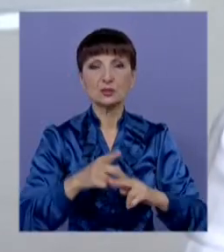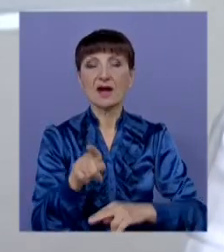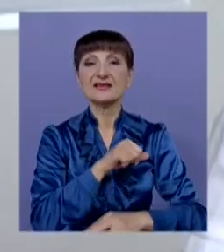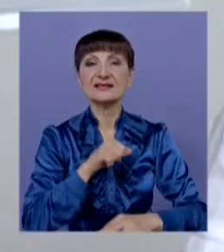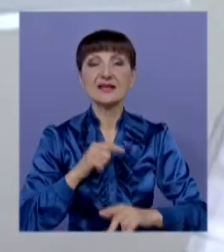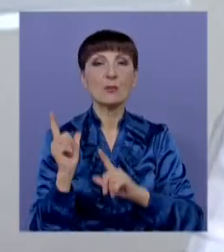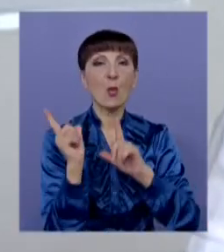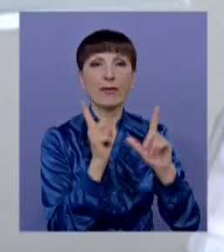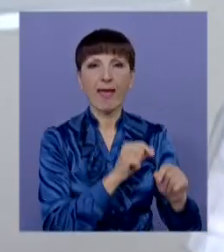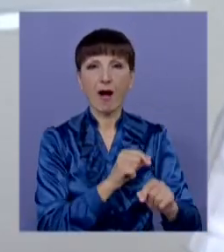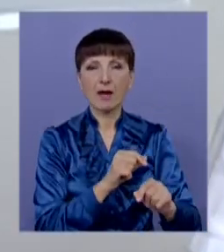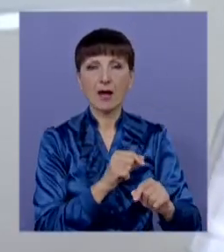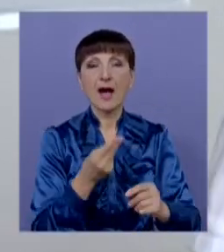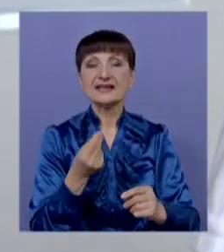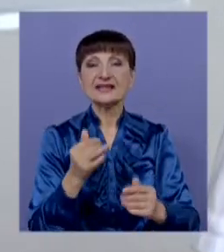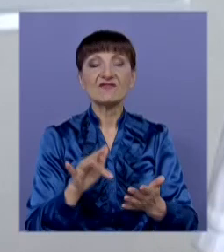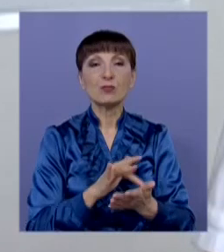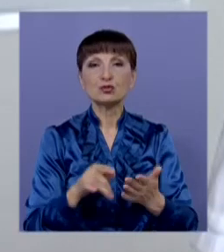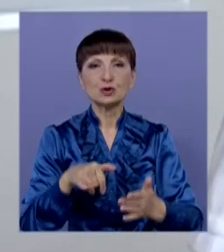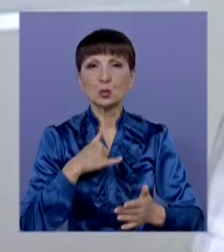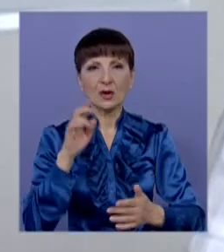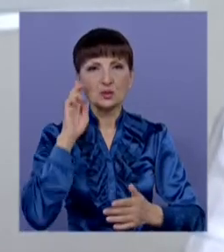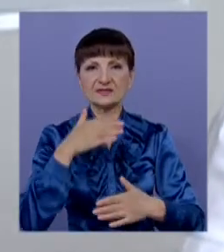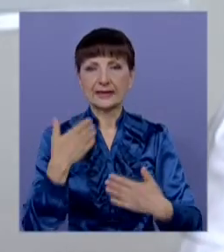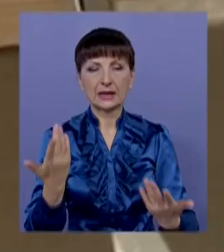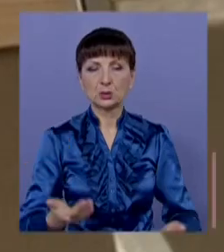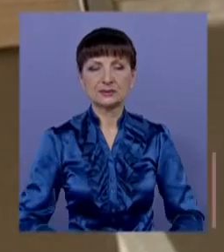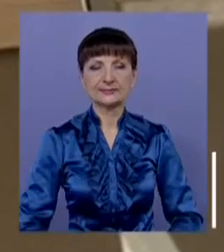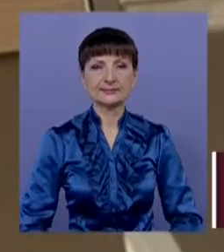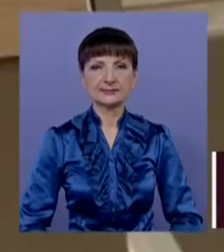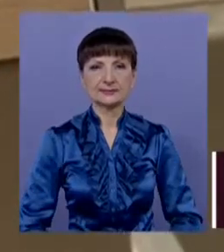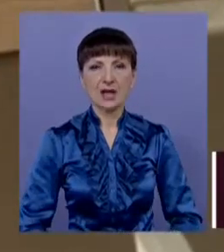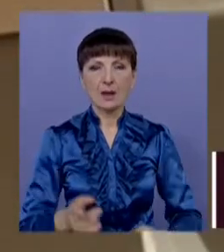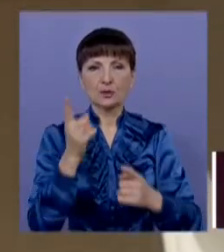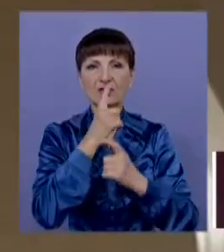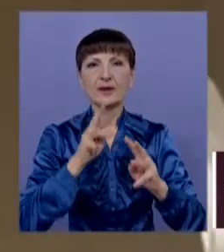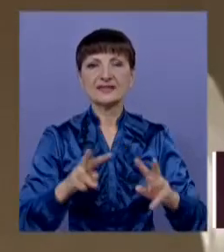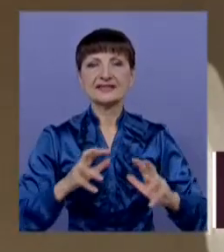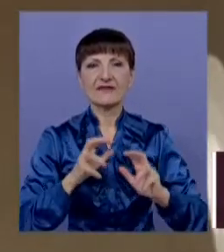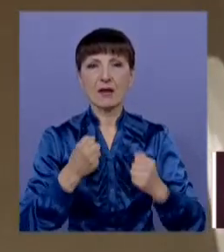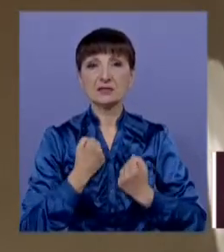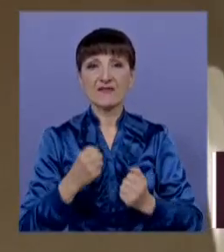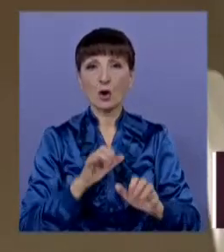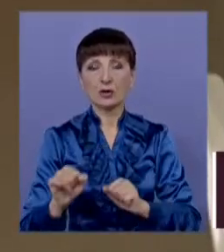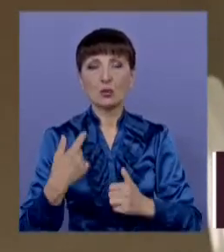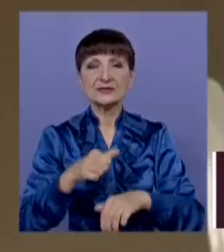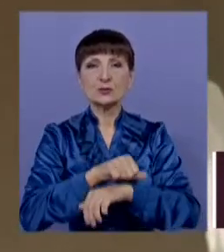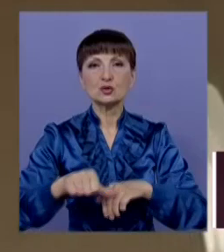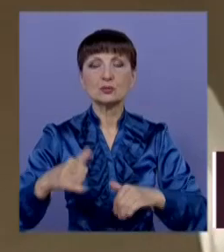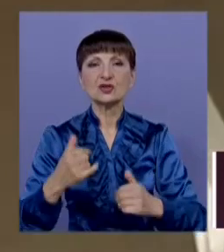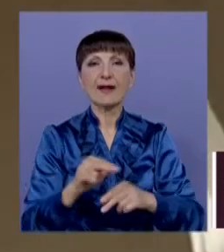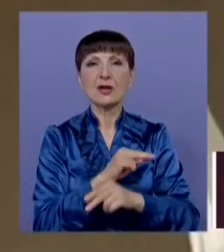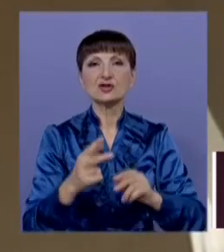сами уехали на лечение. Средств в бюджете не предусмотрено. По информации Минздрава, сейчас за рубежом лечатся